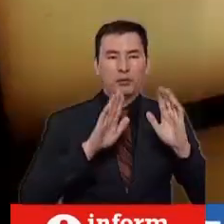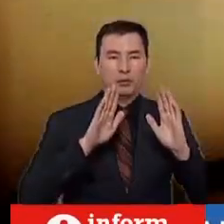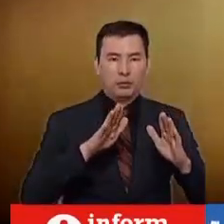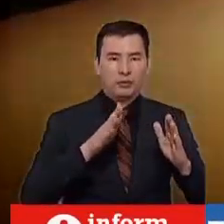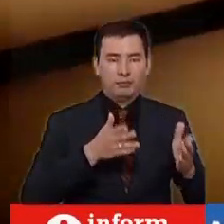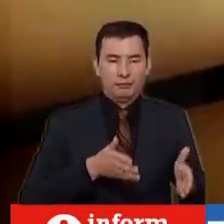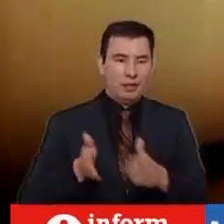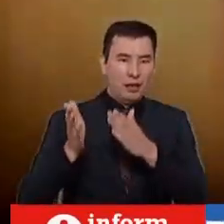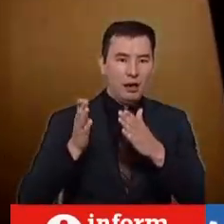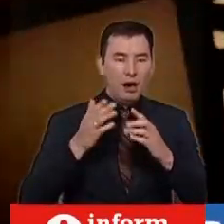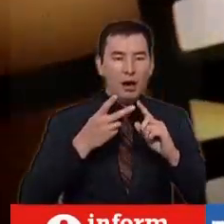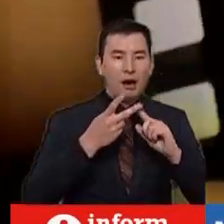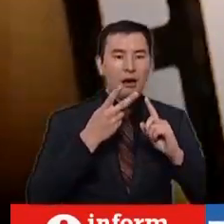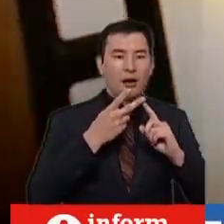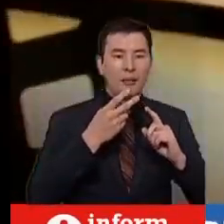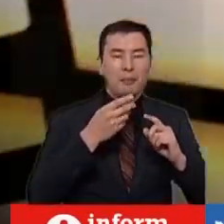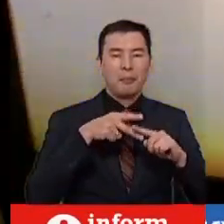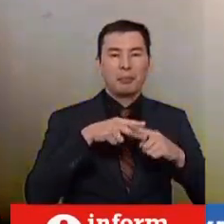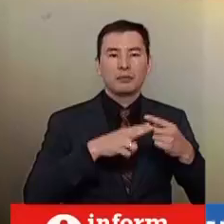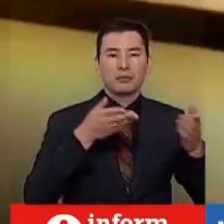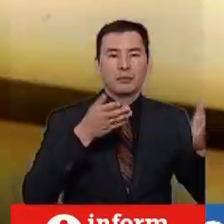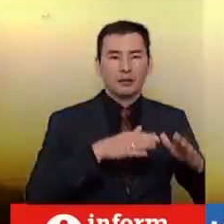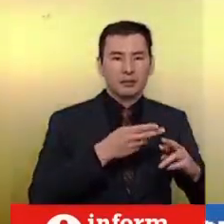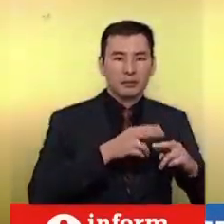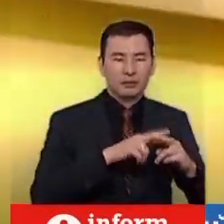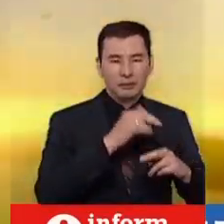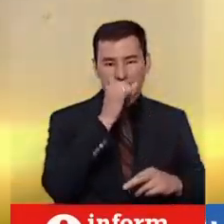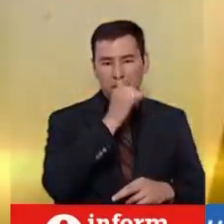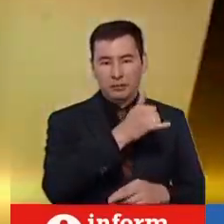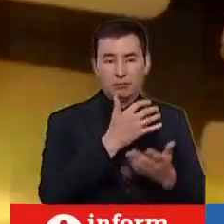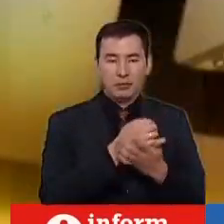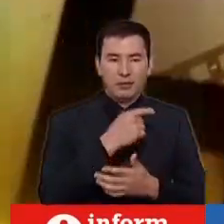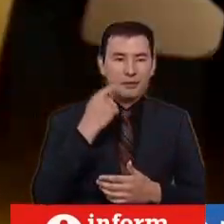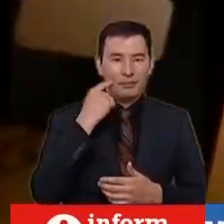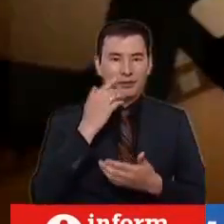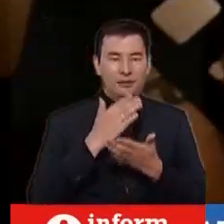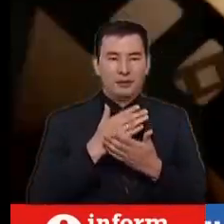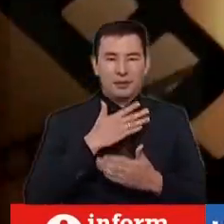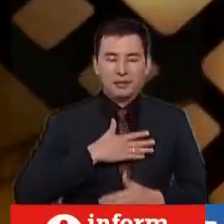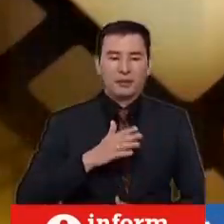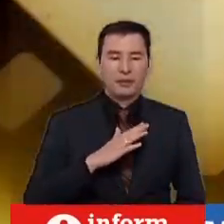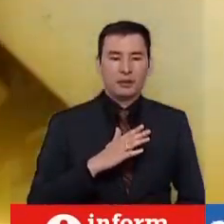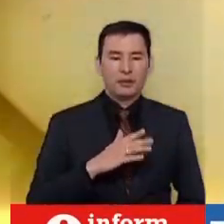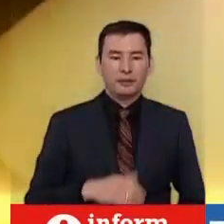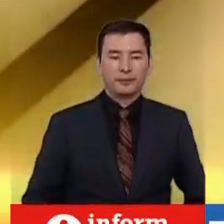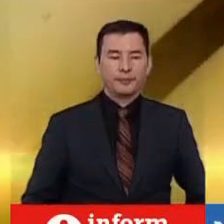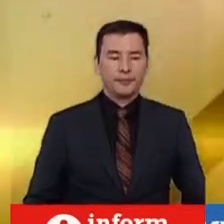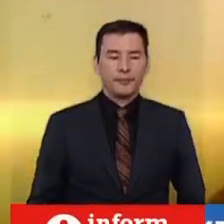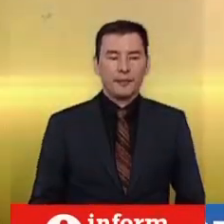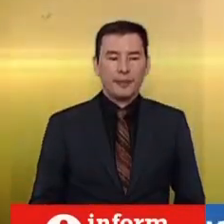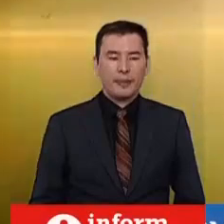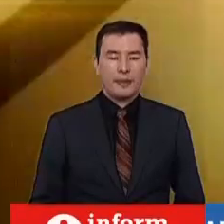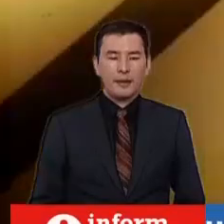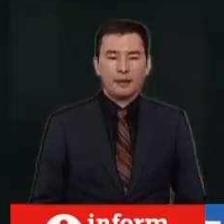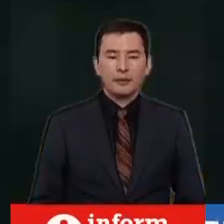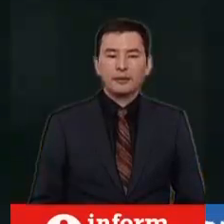өзгерген заң себеп болды деп отыр. Көркем фильмдер мен анимациялық кинолардың авторлары бұдан басқа да өрескел қателіктер көріп жүр